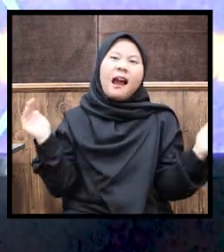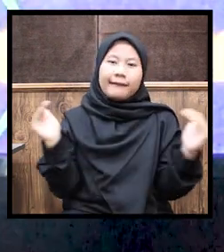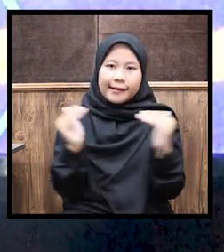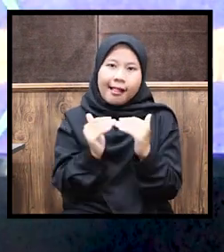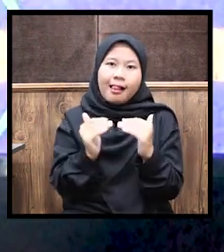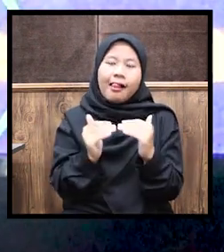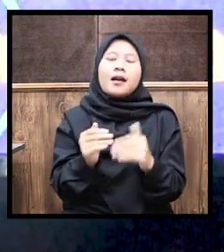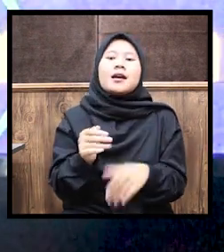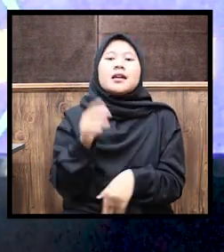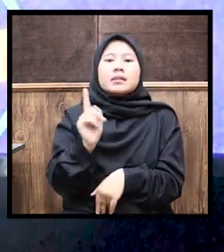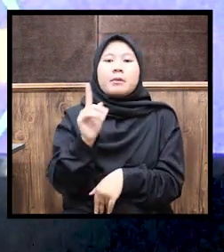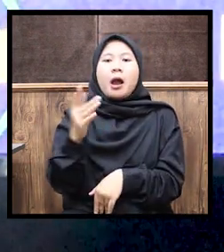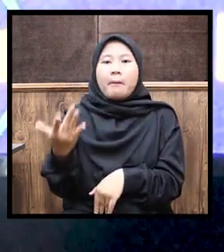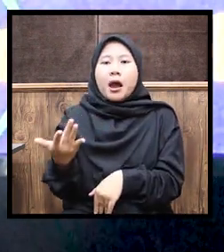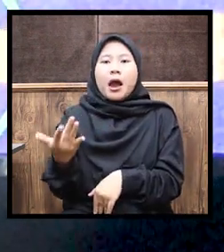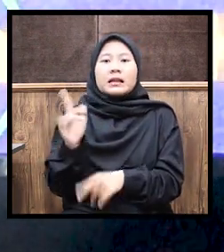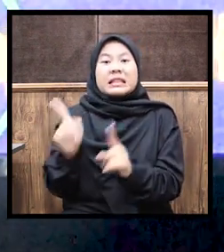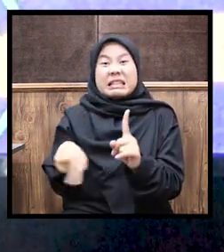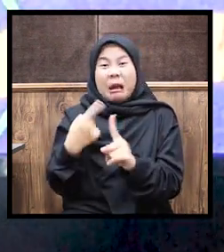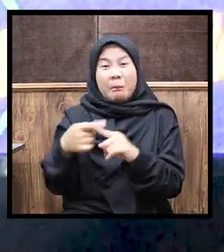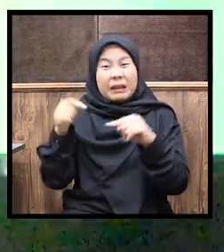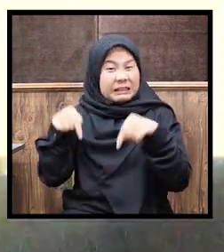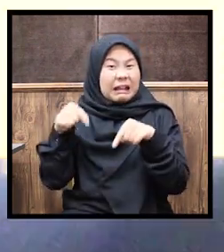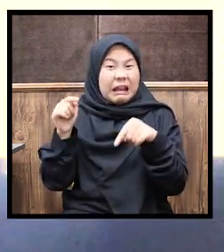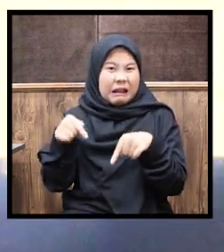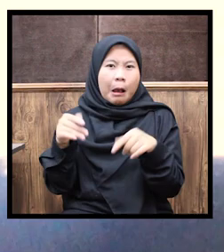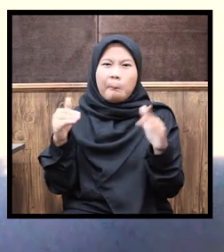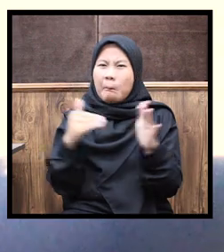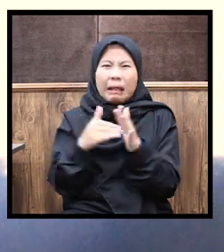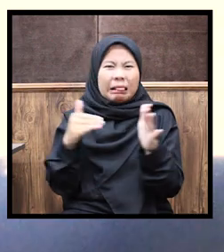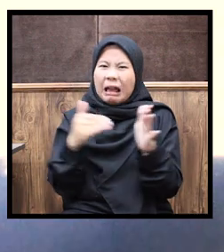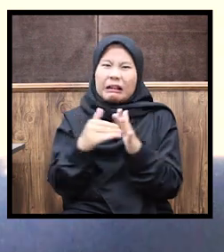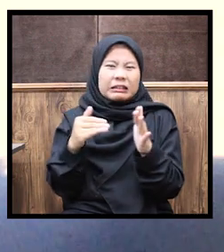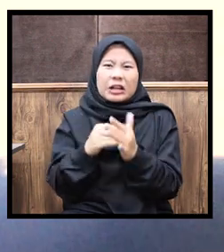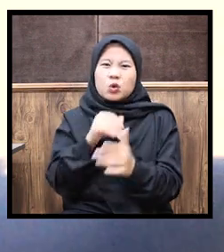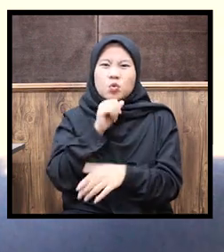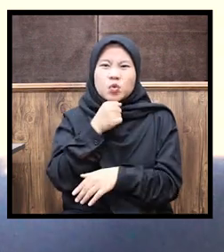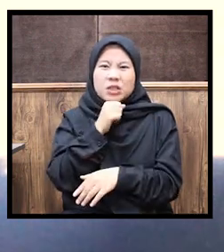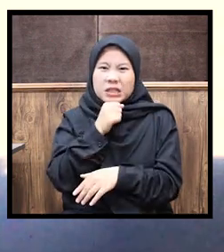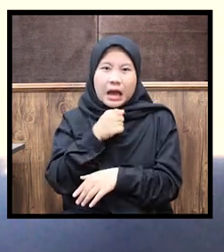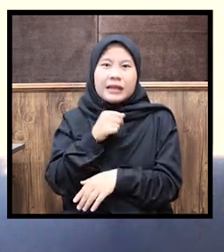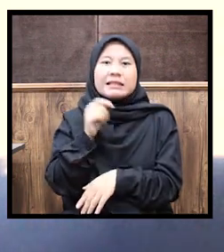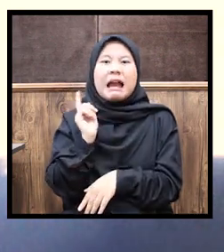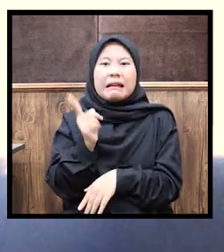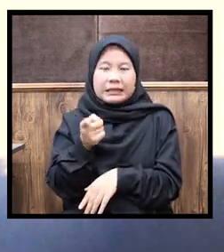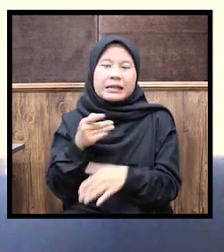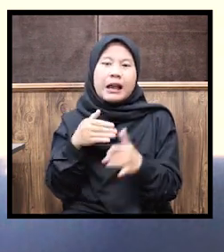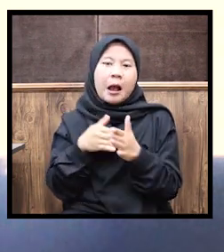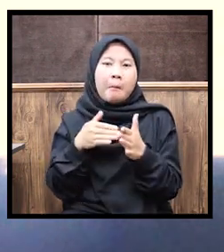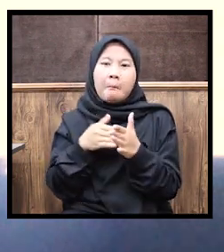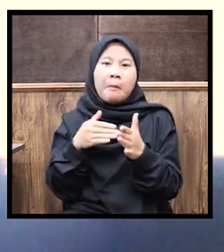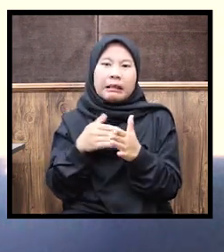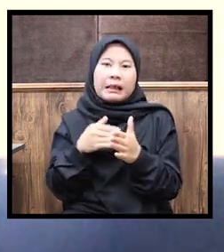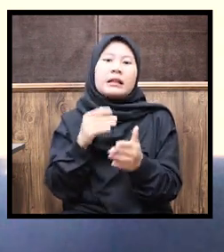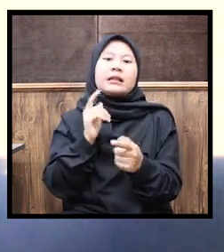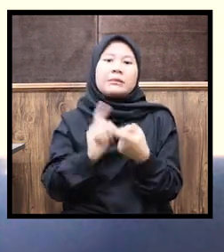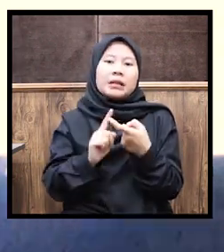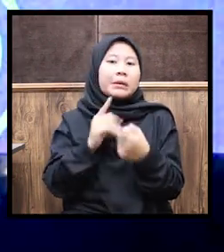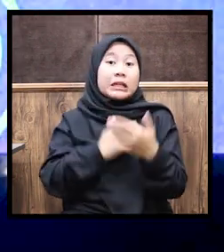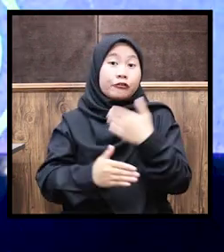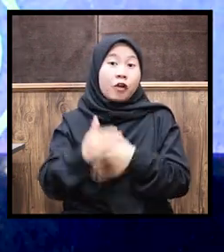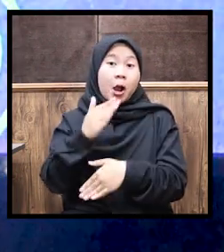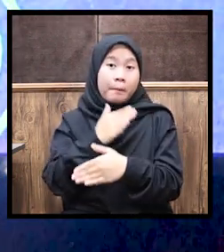ini batasan usia menjadi momok yang kemudian bisa menolak Apa kebutuhan teman-teman